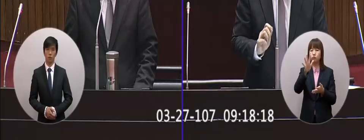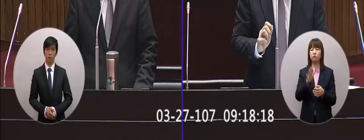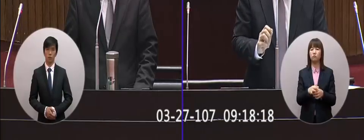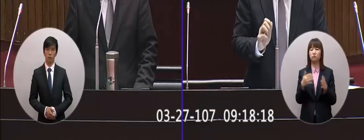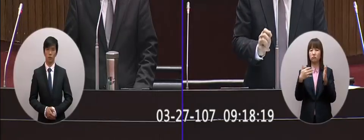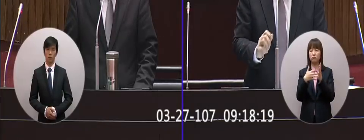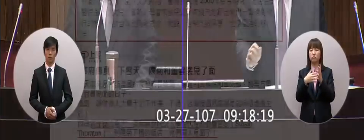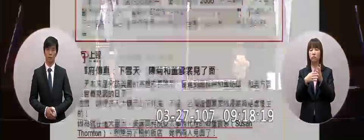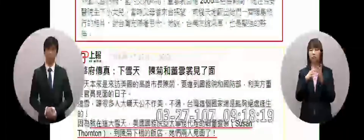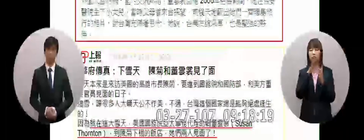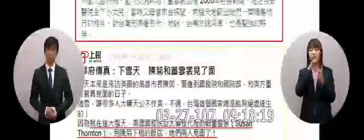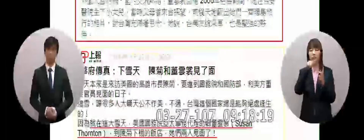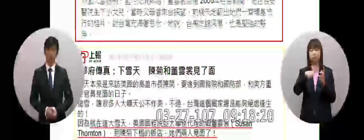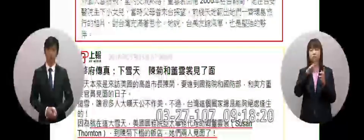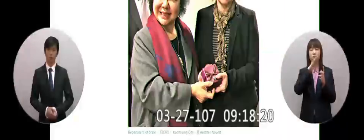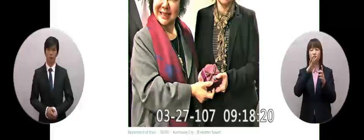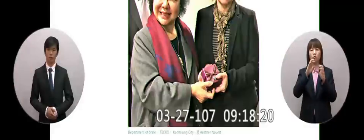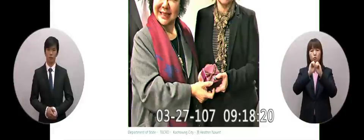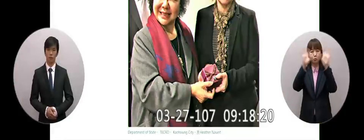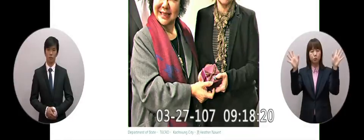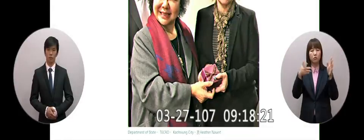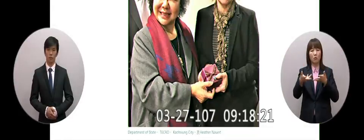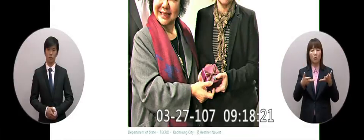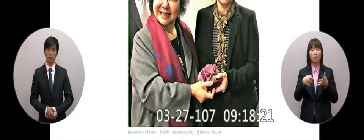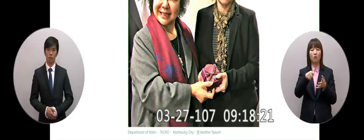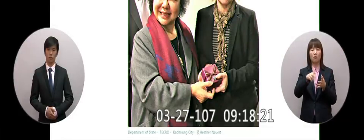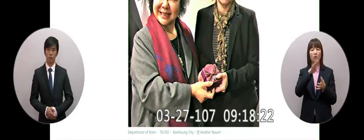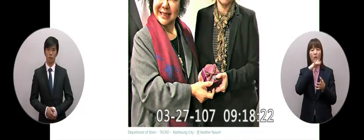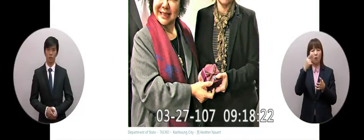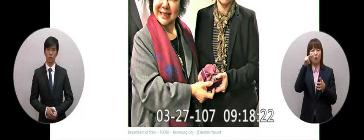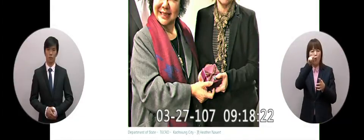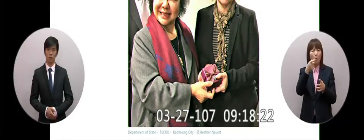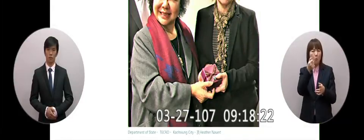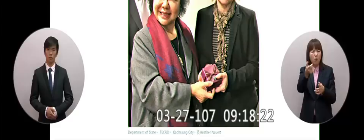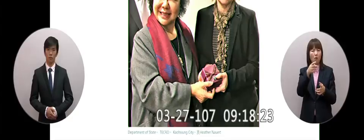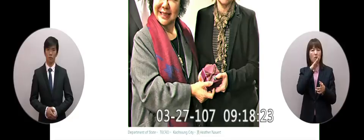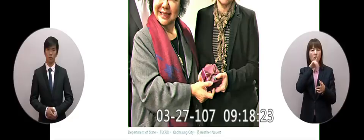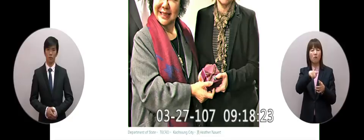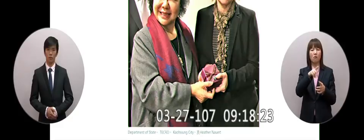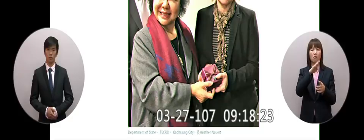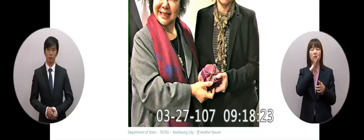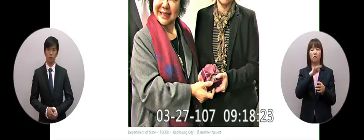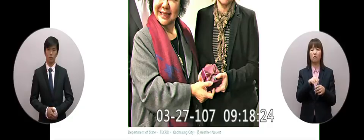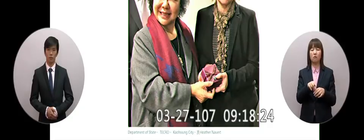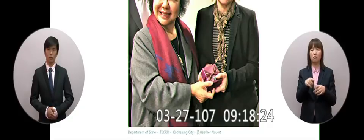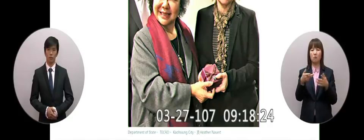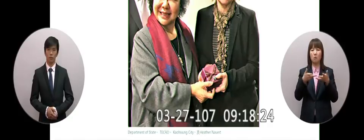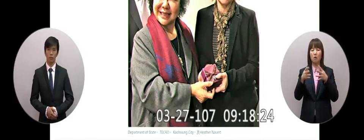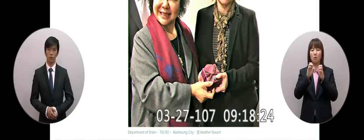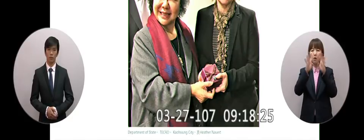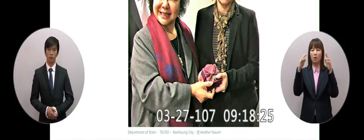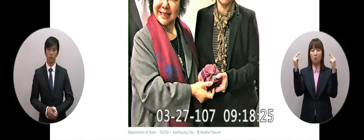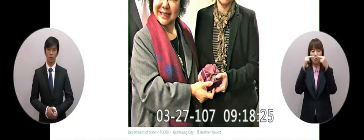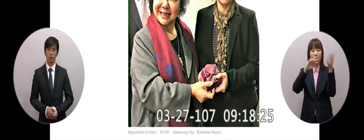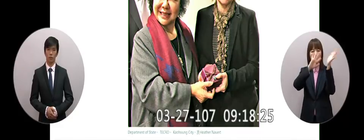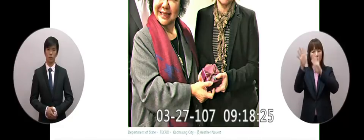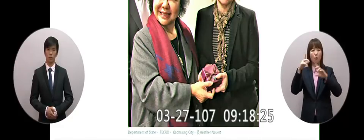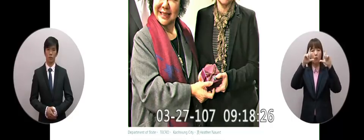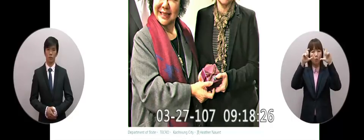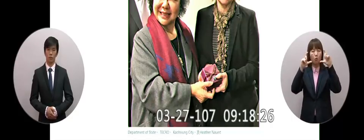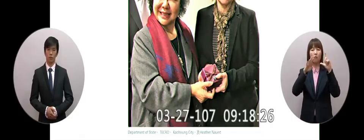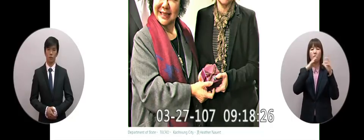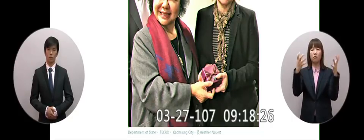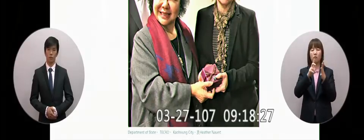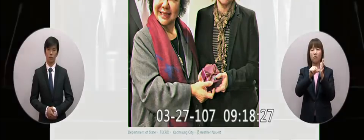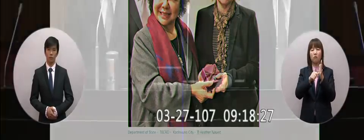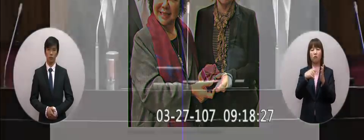最后还在 Twitter 上面发布，这个也是非常罕见的，在 Twitter 上面发布了这个他们见面的画面照片，